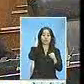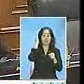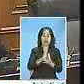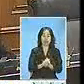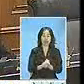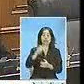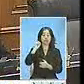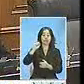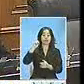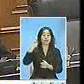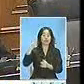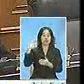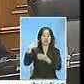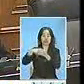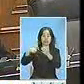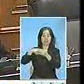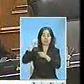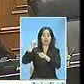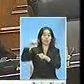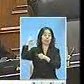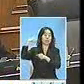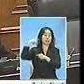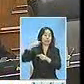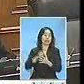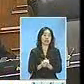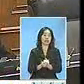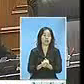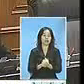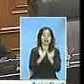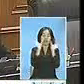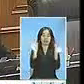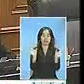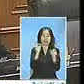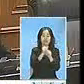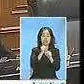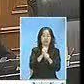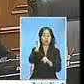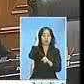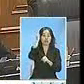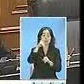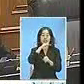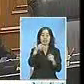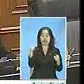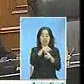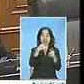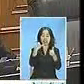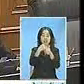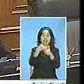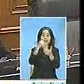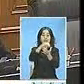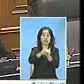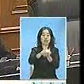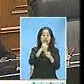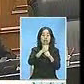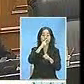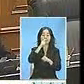ว.มีการเลือกตั้งเป็นผู้หญิงต่างคนต่างเป็นโสดและต่อมาในอนาคตเกิดชอบกันขึ้นมาเนี่ยแต่งงานกันนี่ไม่